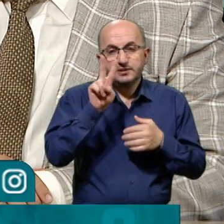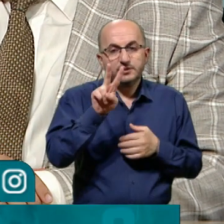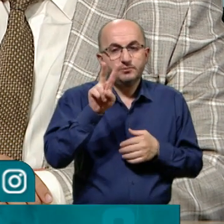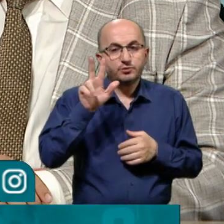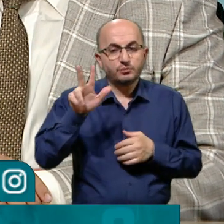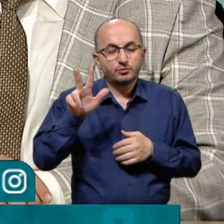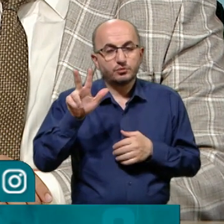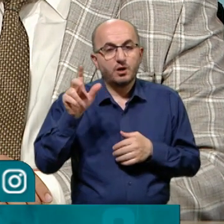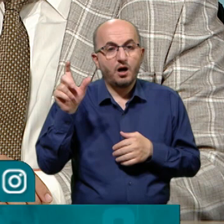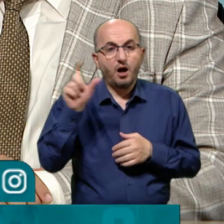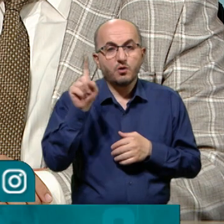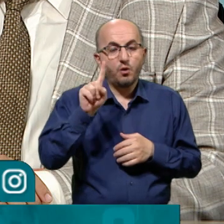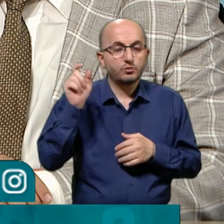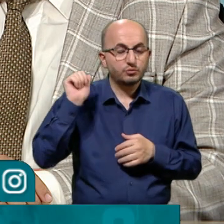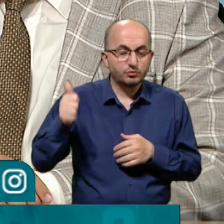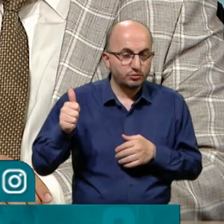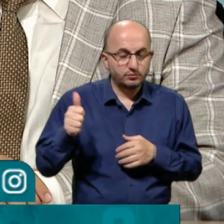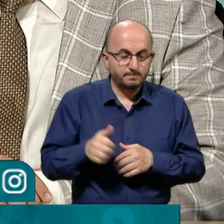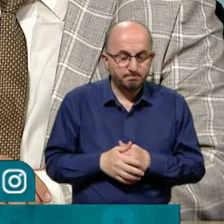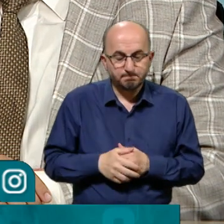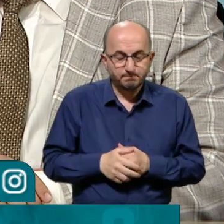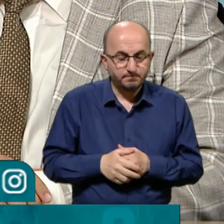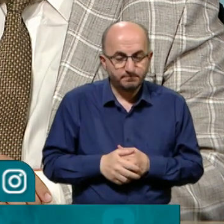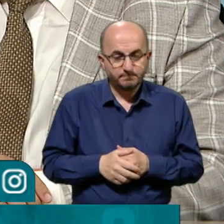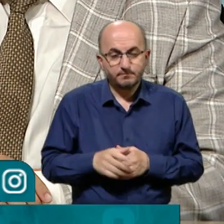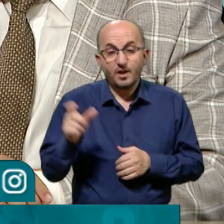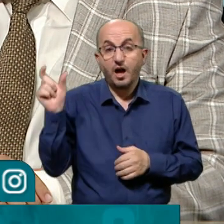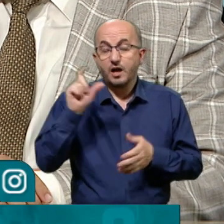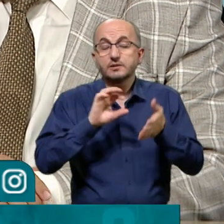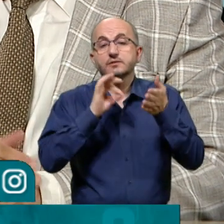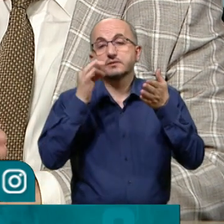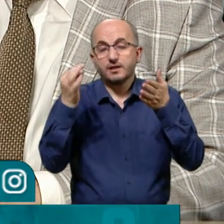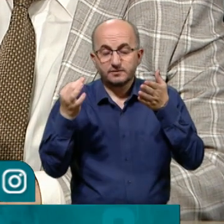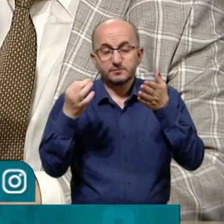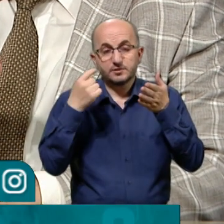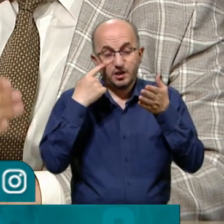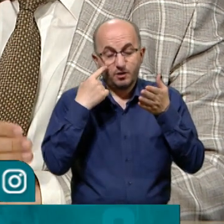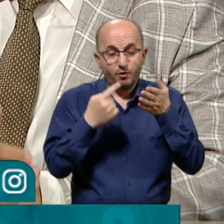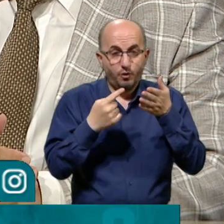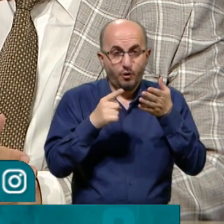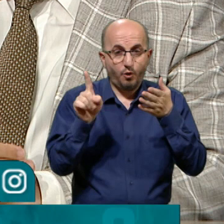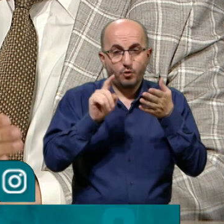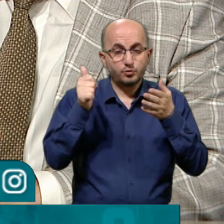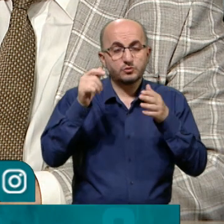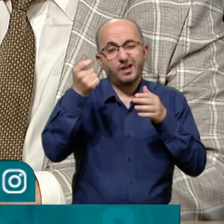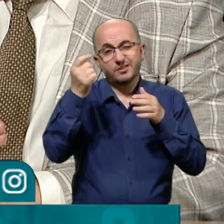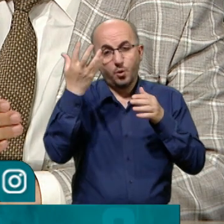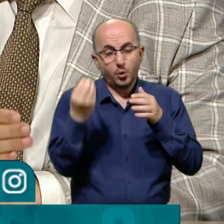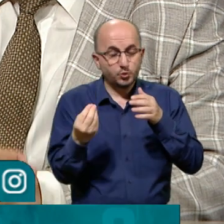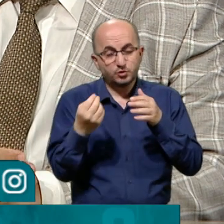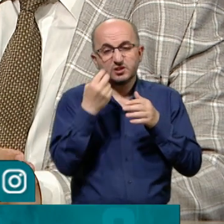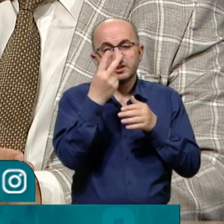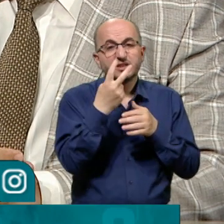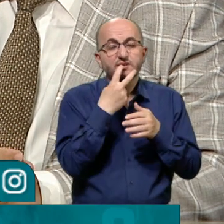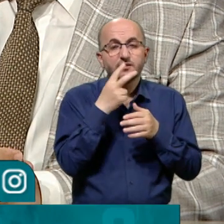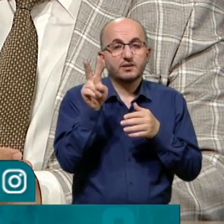Ay On gündür Çünkü hicrine veriye göre bir o gün az olduğu için iki senede on